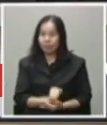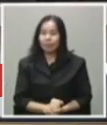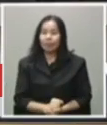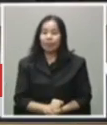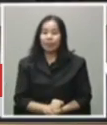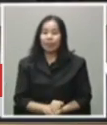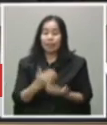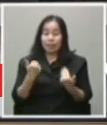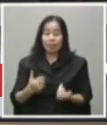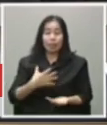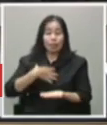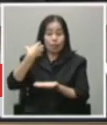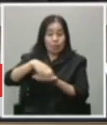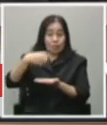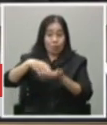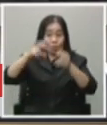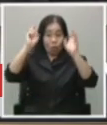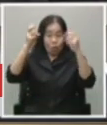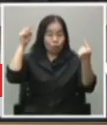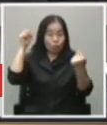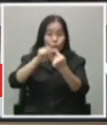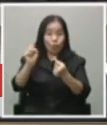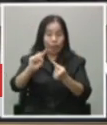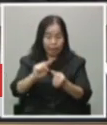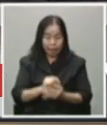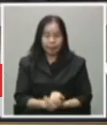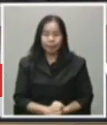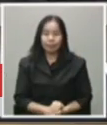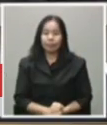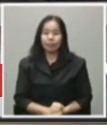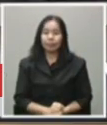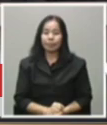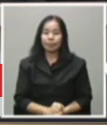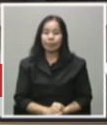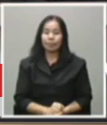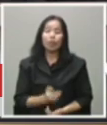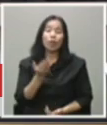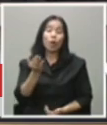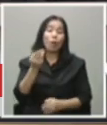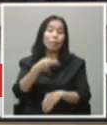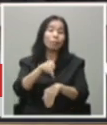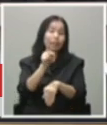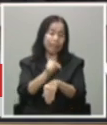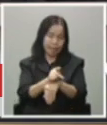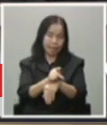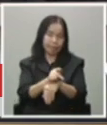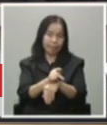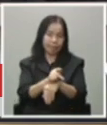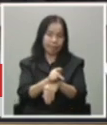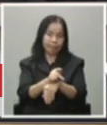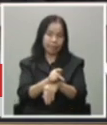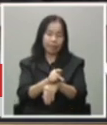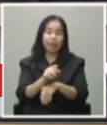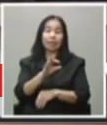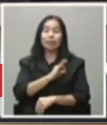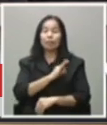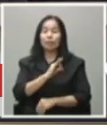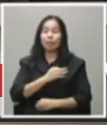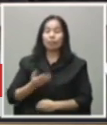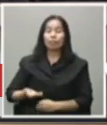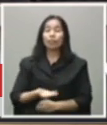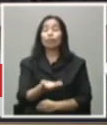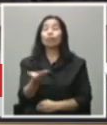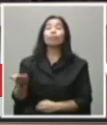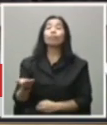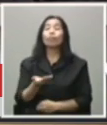สิ่งที่ผมจะพูดเหล่านี้นะครับขอให้ท่านประธานและท่านสมาชิกที่อยู่พรร